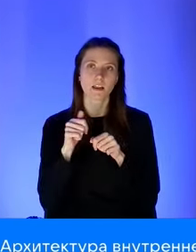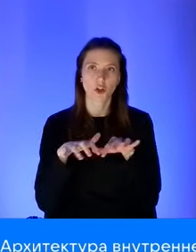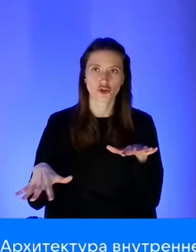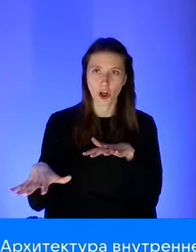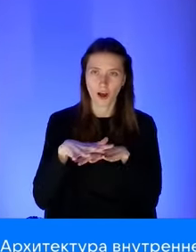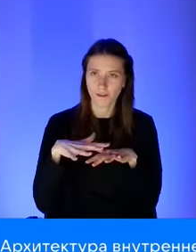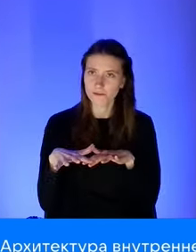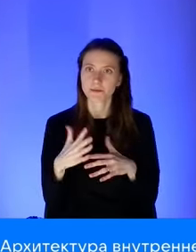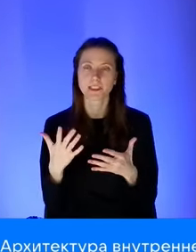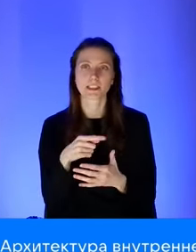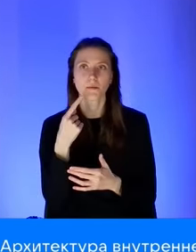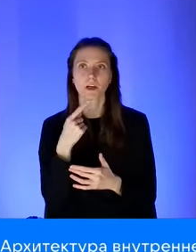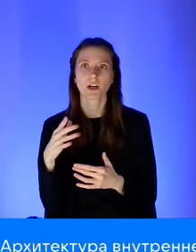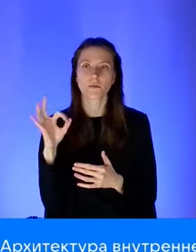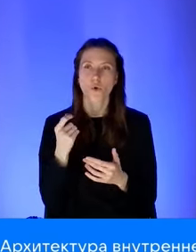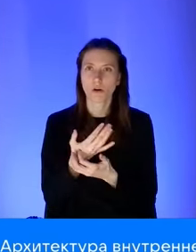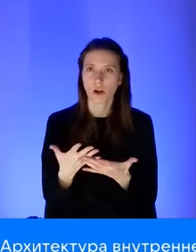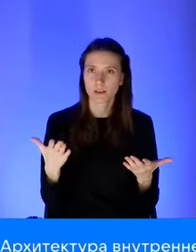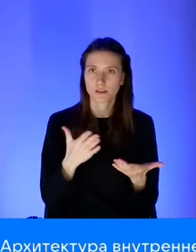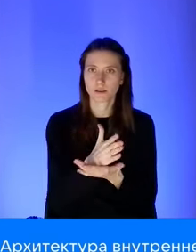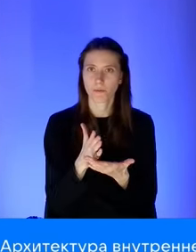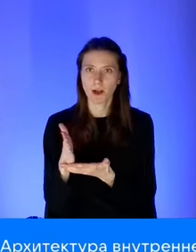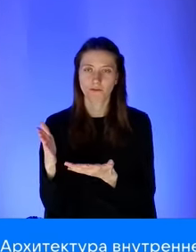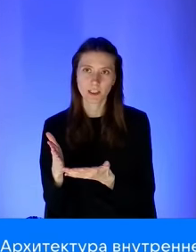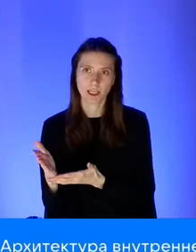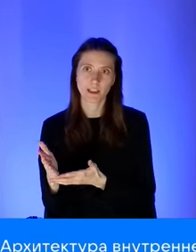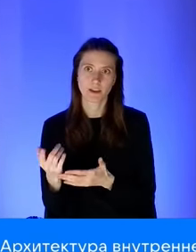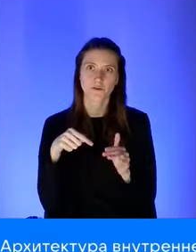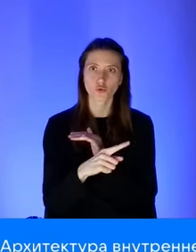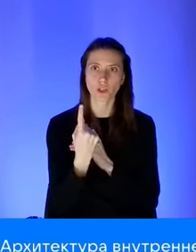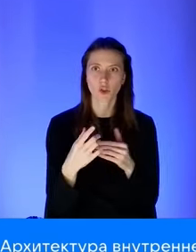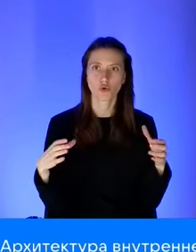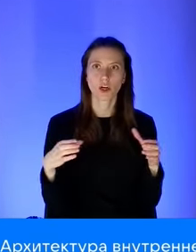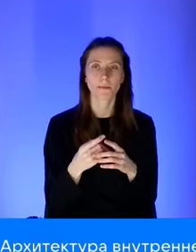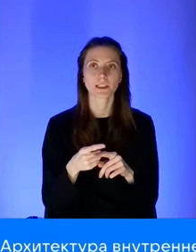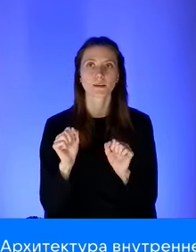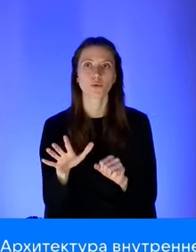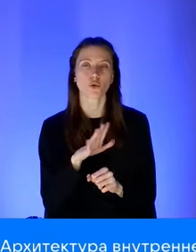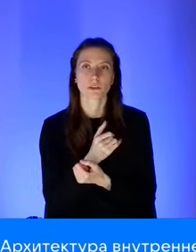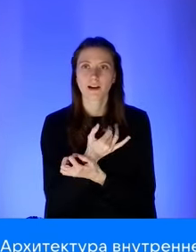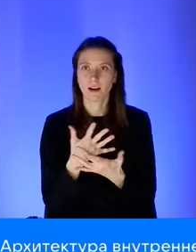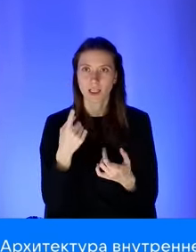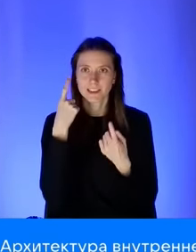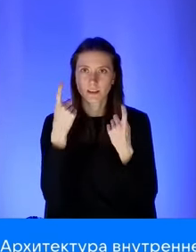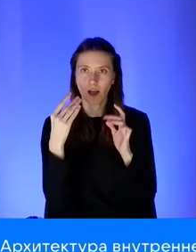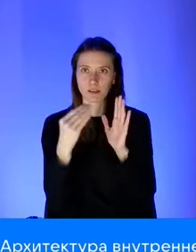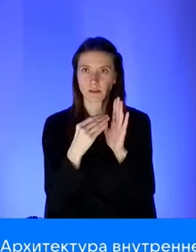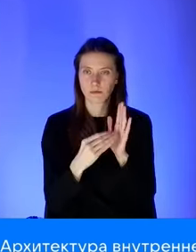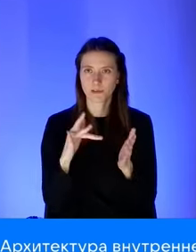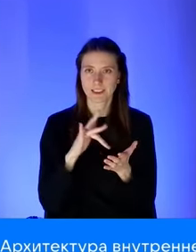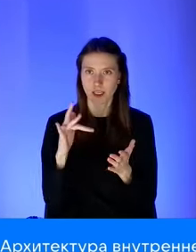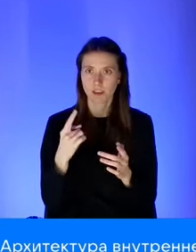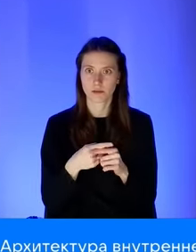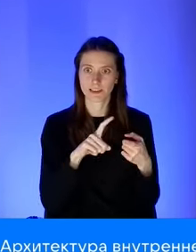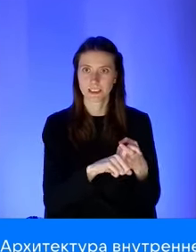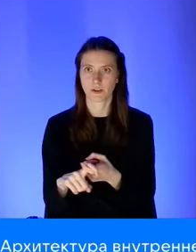разных даже направлениях Внутри там какой-то одной пример большой команды это могут быть разные дата-центры причём распределённые не только по